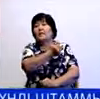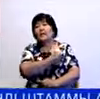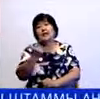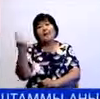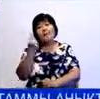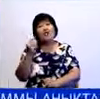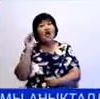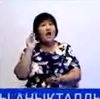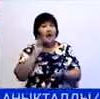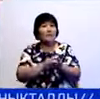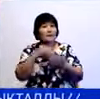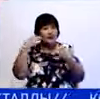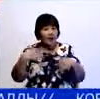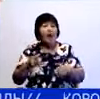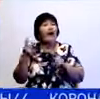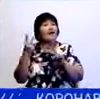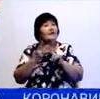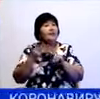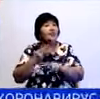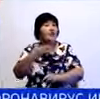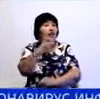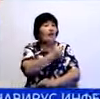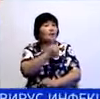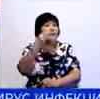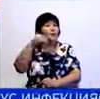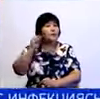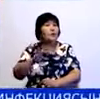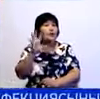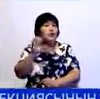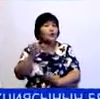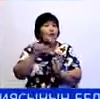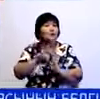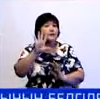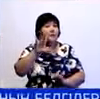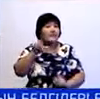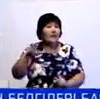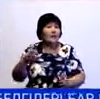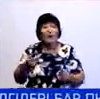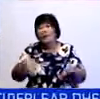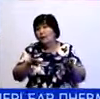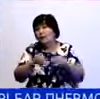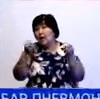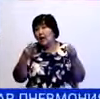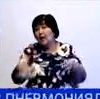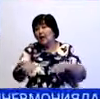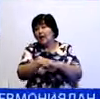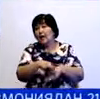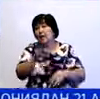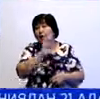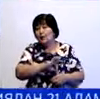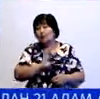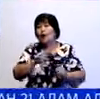бірінші компонентін салдырған. Ал екінші компонентін 30565 адам алыпты. Алайда қарапайым халықтың үлесі